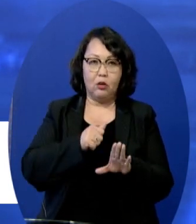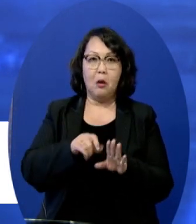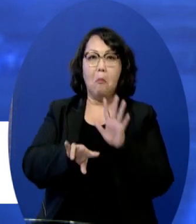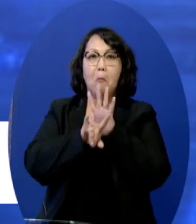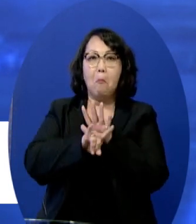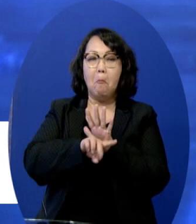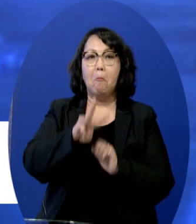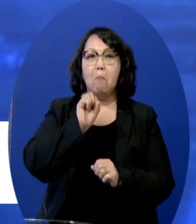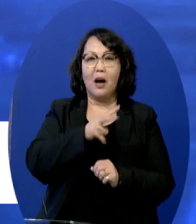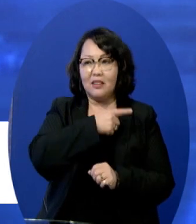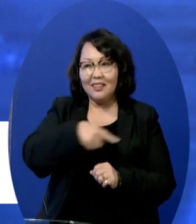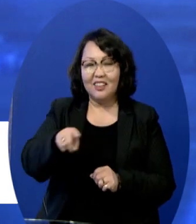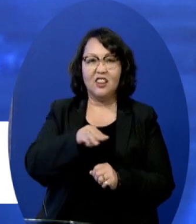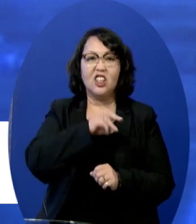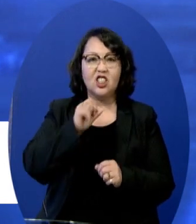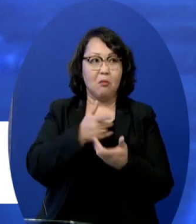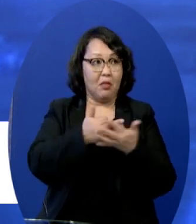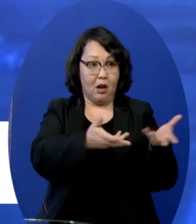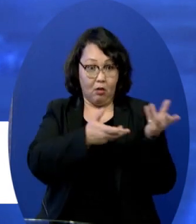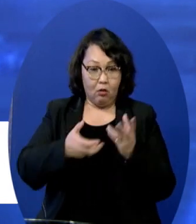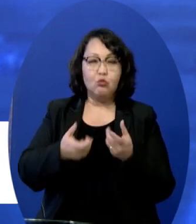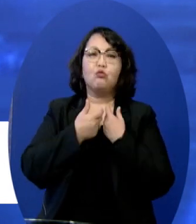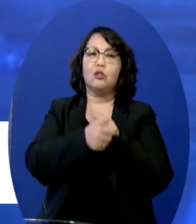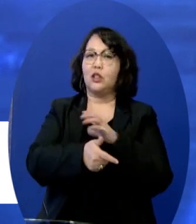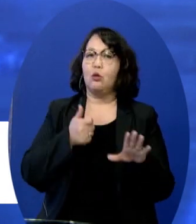одоо малын тийжээл үйлдвэрлж байгаа аж ахуй нэгжүүдийн